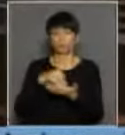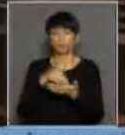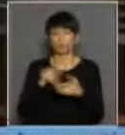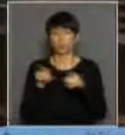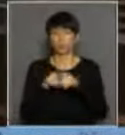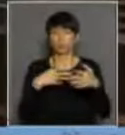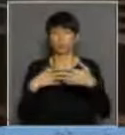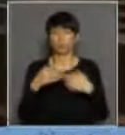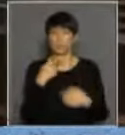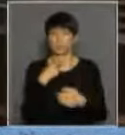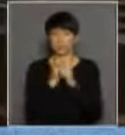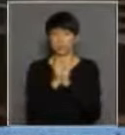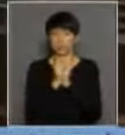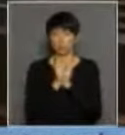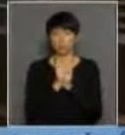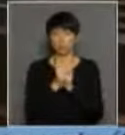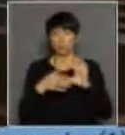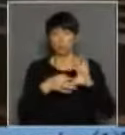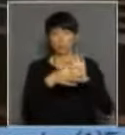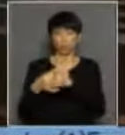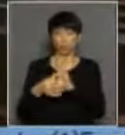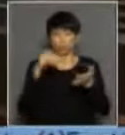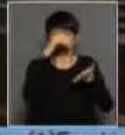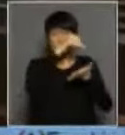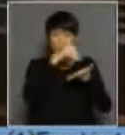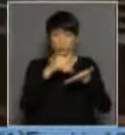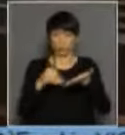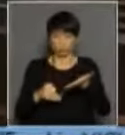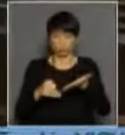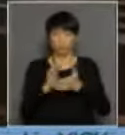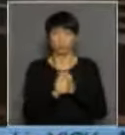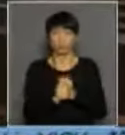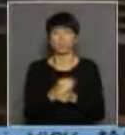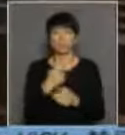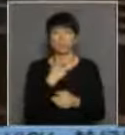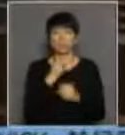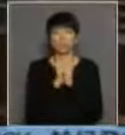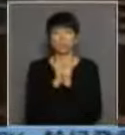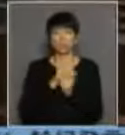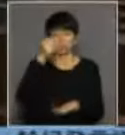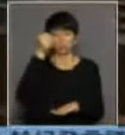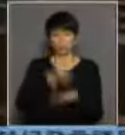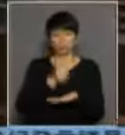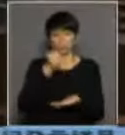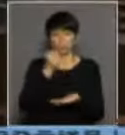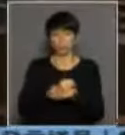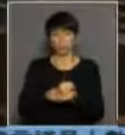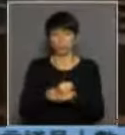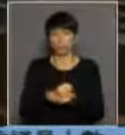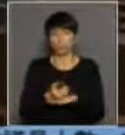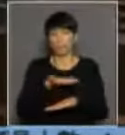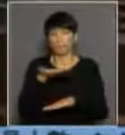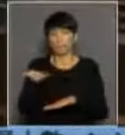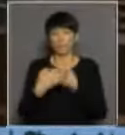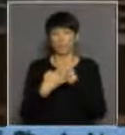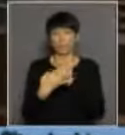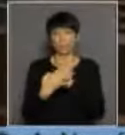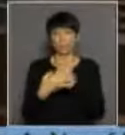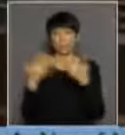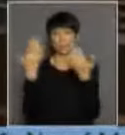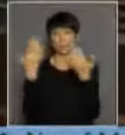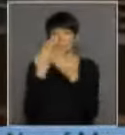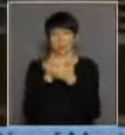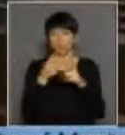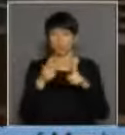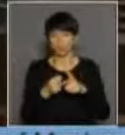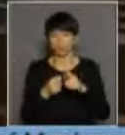嘅要求，一個聯署，希望可以有一個發牌俾第三個機構，甚至更加